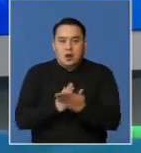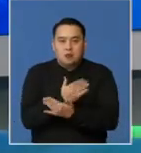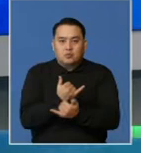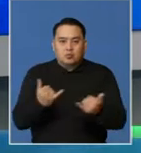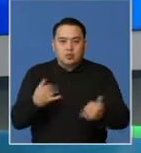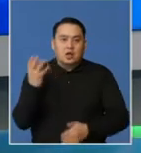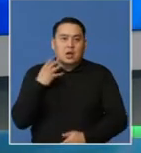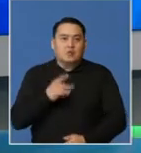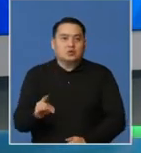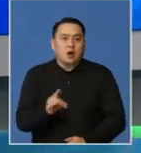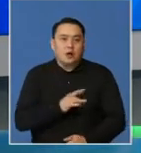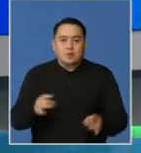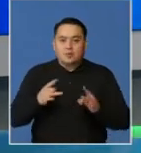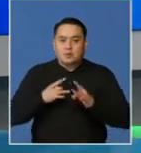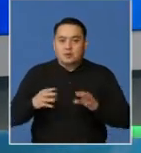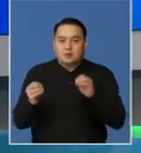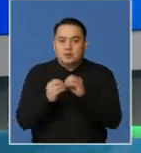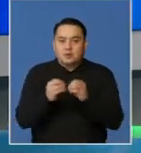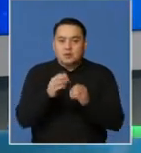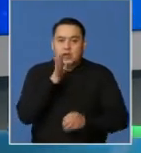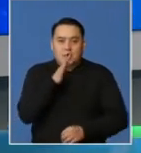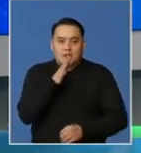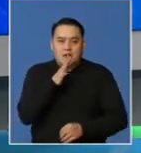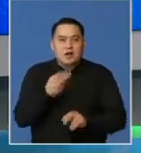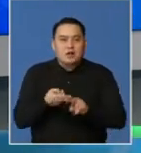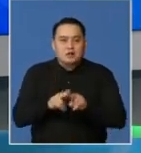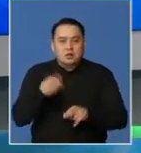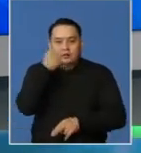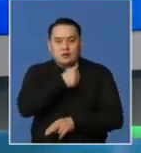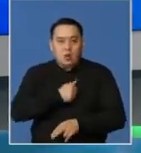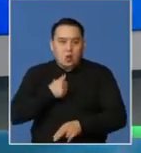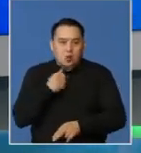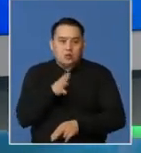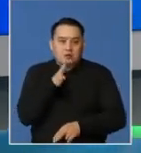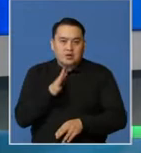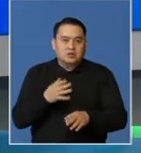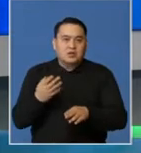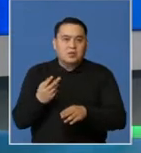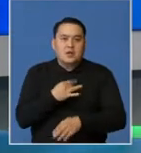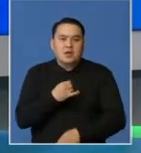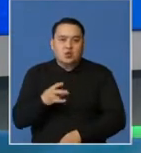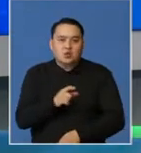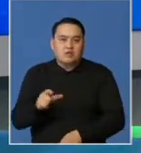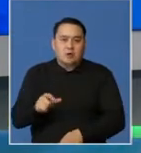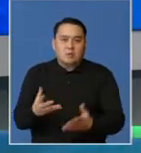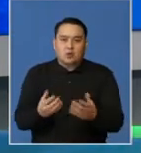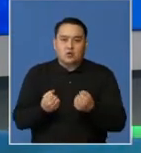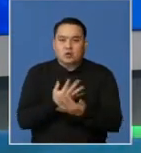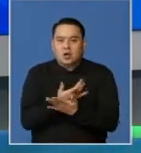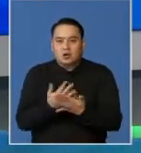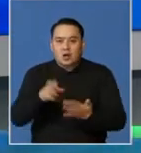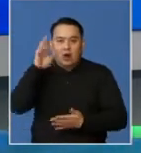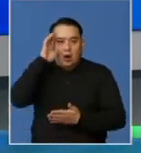обслуживания Кербулакского района празднует свое десятилетие. За этот немалый период свыше 1,5 миллиона человек